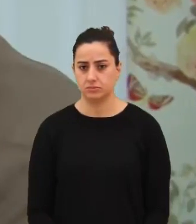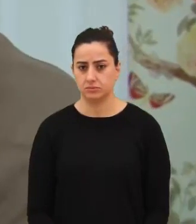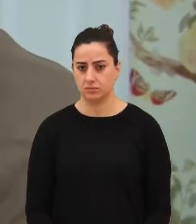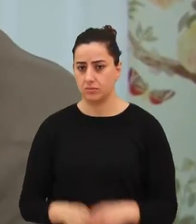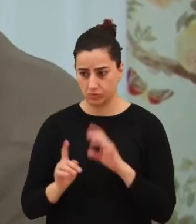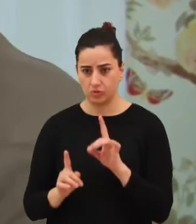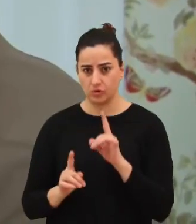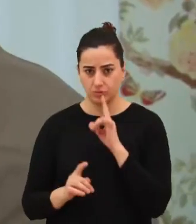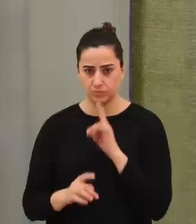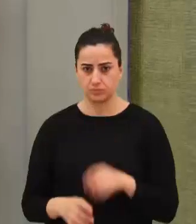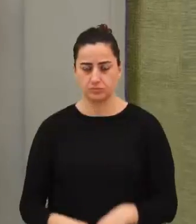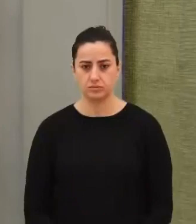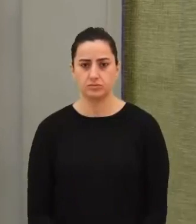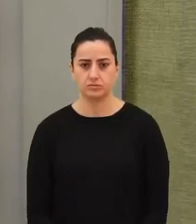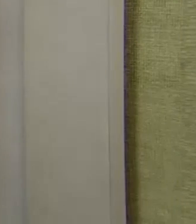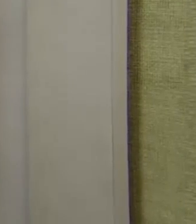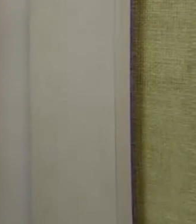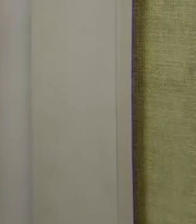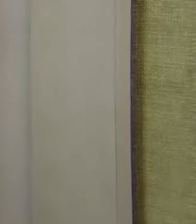Şimdi dayın işitecek.